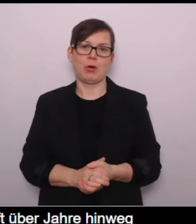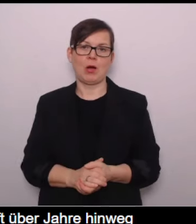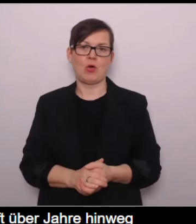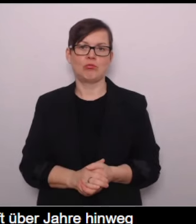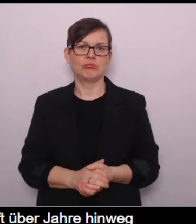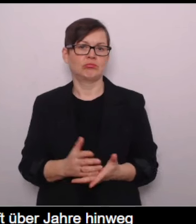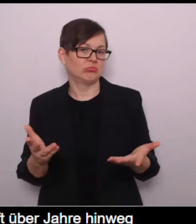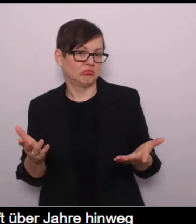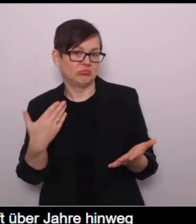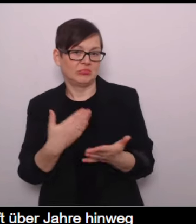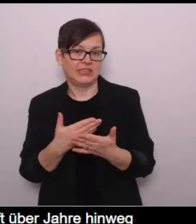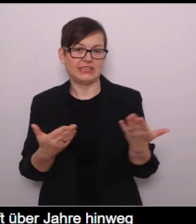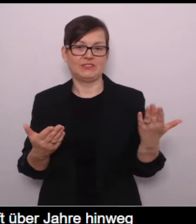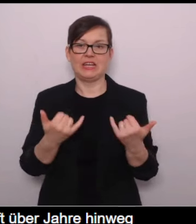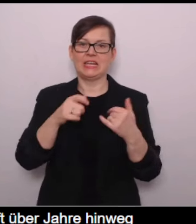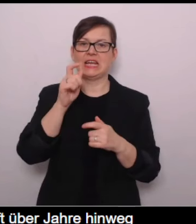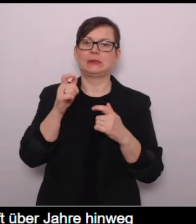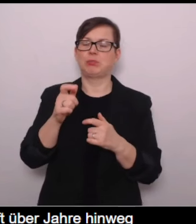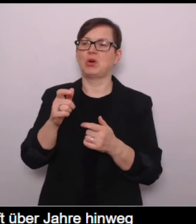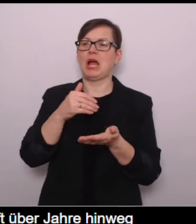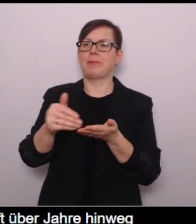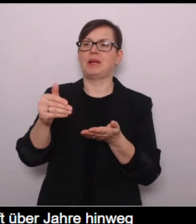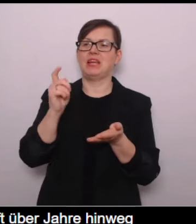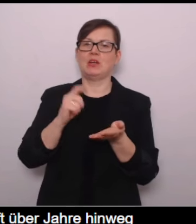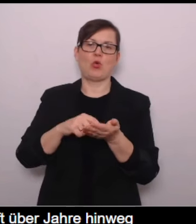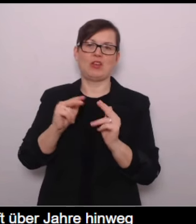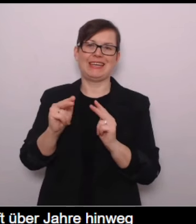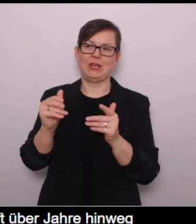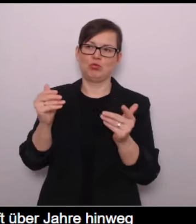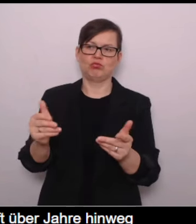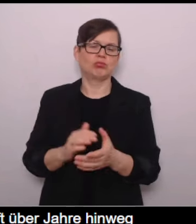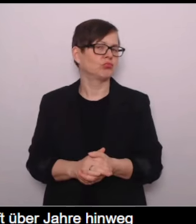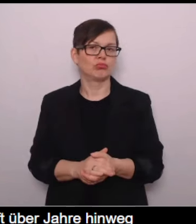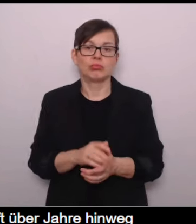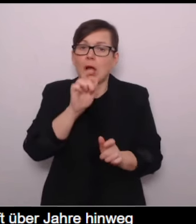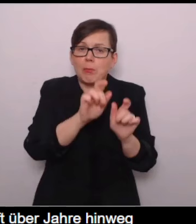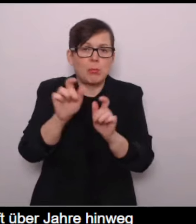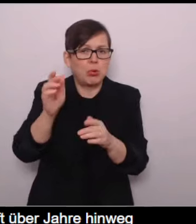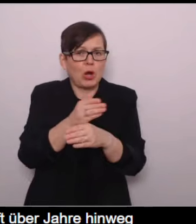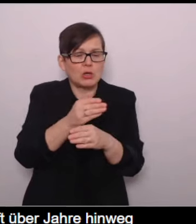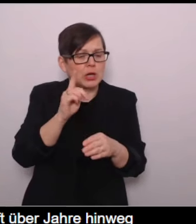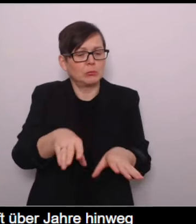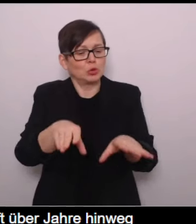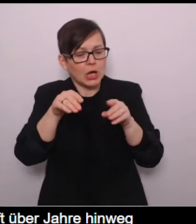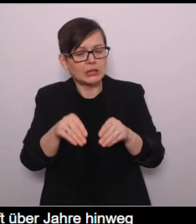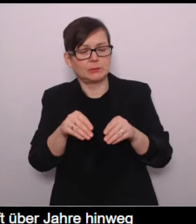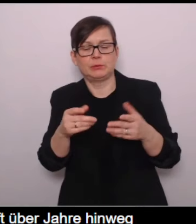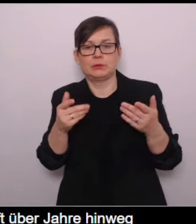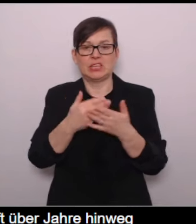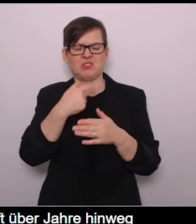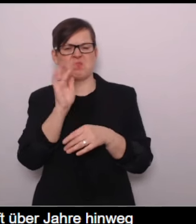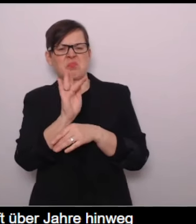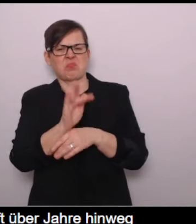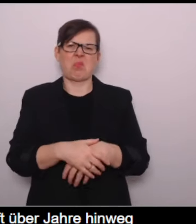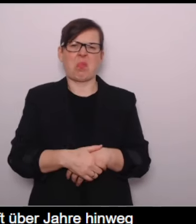vor Ort und er ist seit Jahren für den Windausbau in massiver Form. Er hätte es eher so einen zusätzlichen Schub geben müssen, ohne dass jetzt irgendeine Verantwortung ist. Die Bürger haben halt